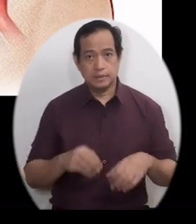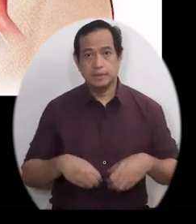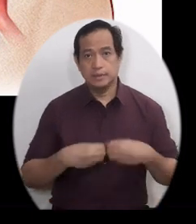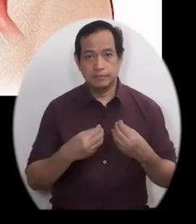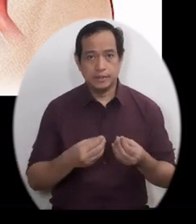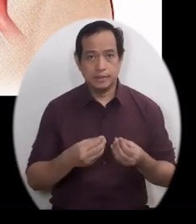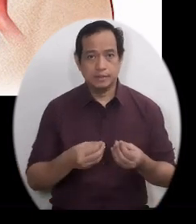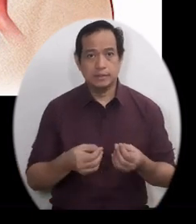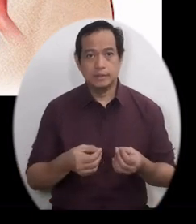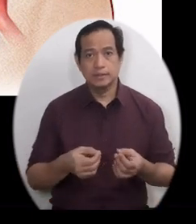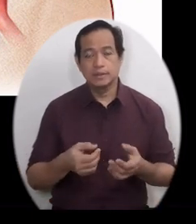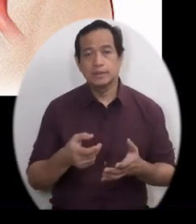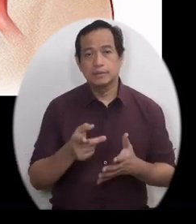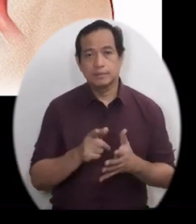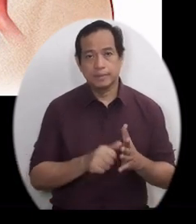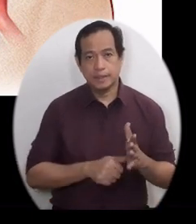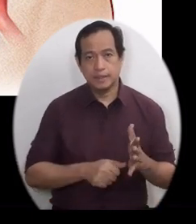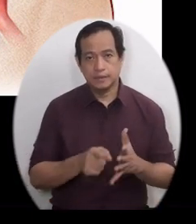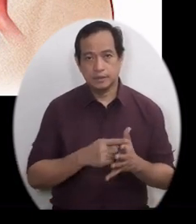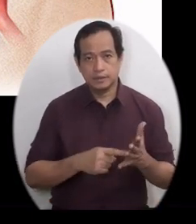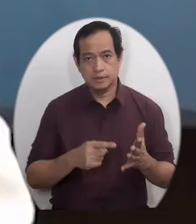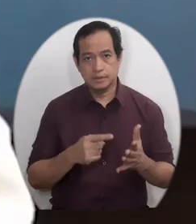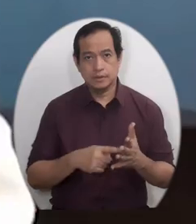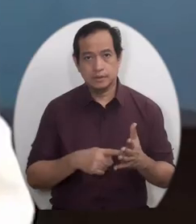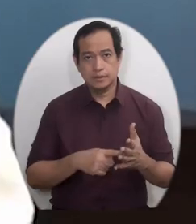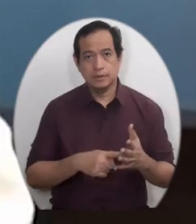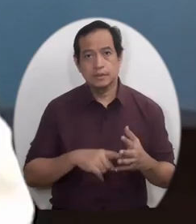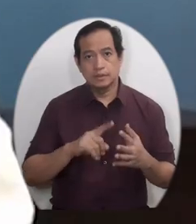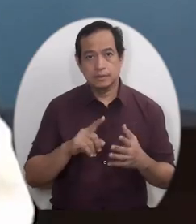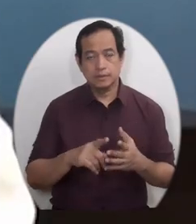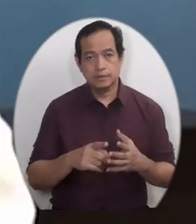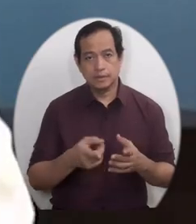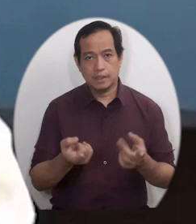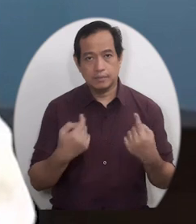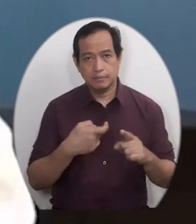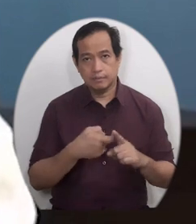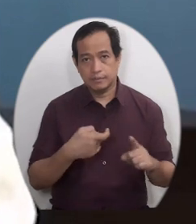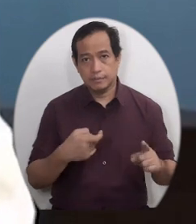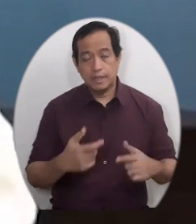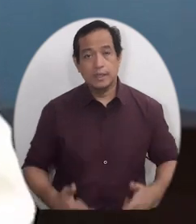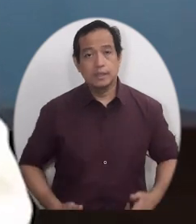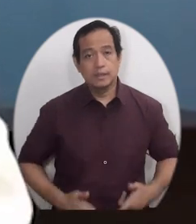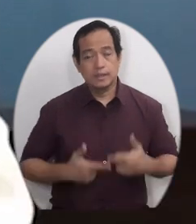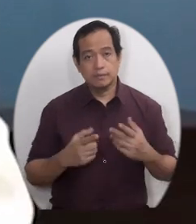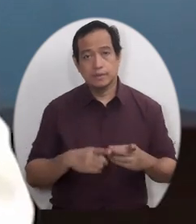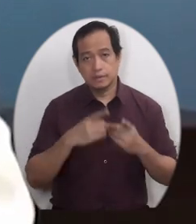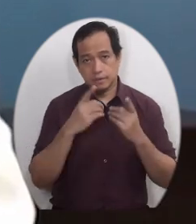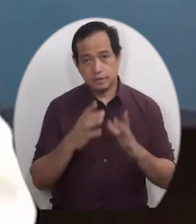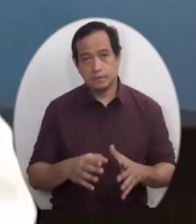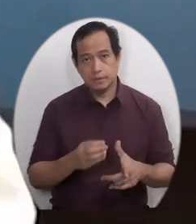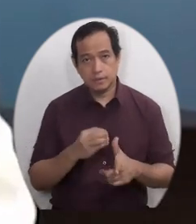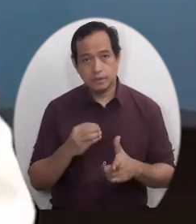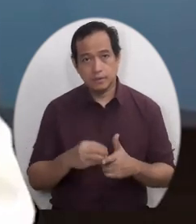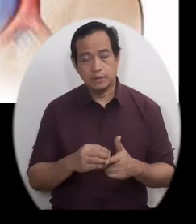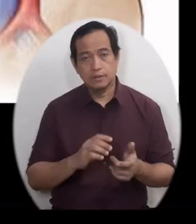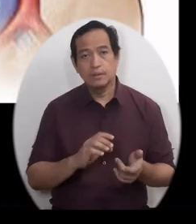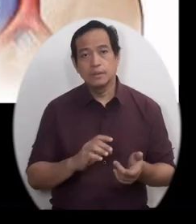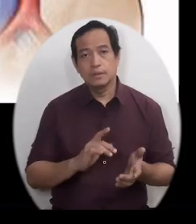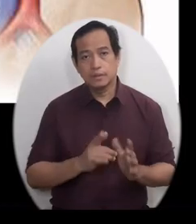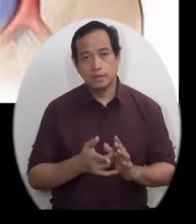sa pasyente na pwedeng magmula sa isang living donor o di kaya naman sa isang deceased